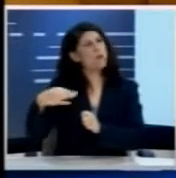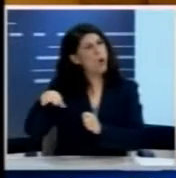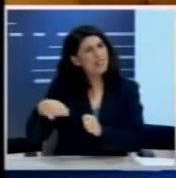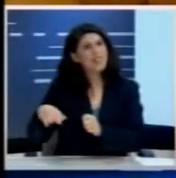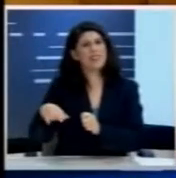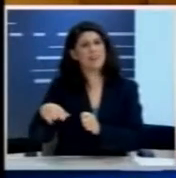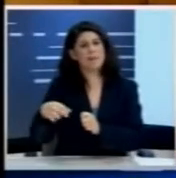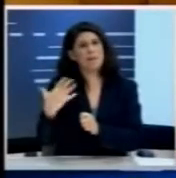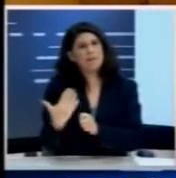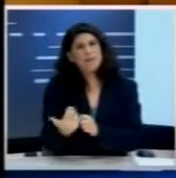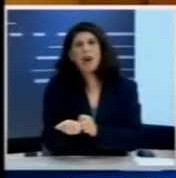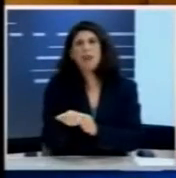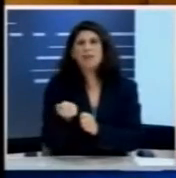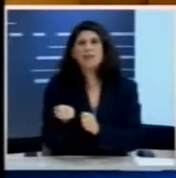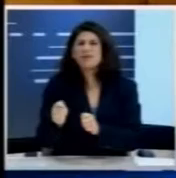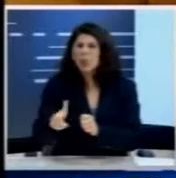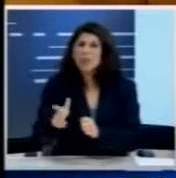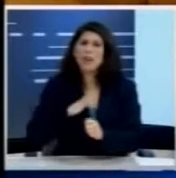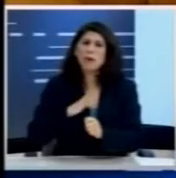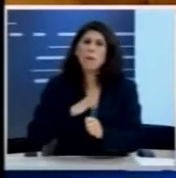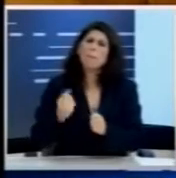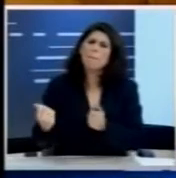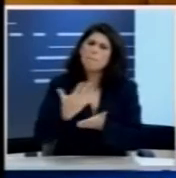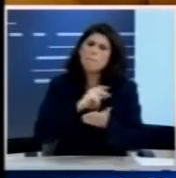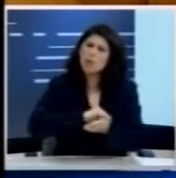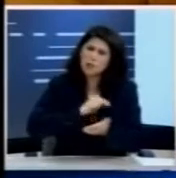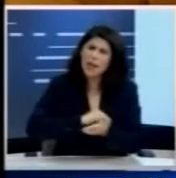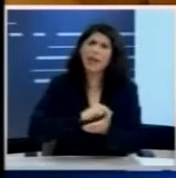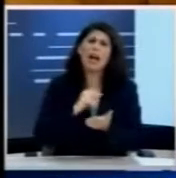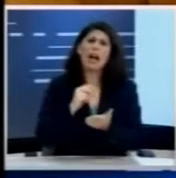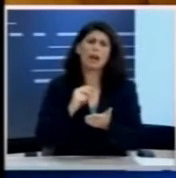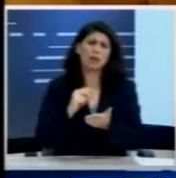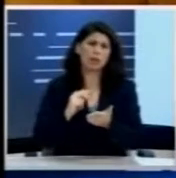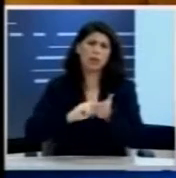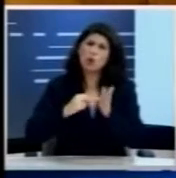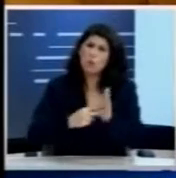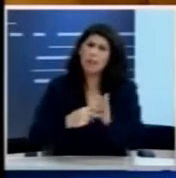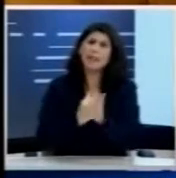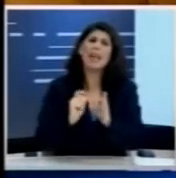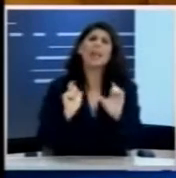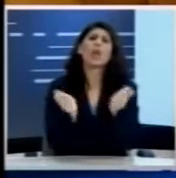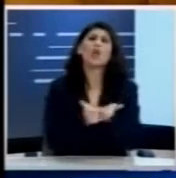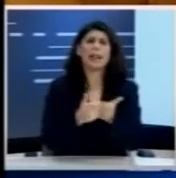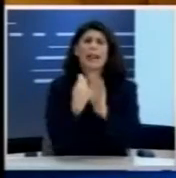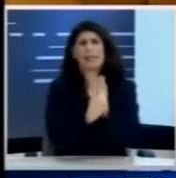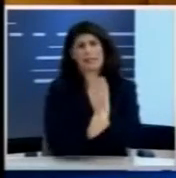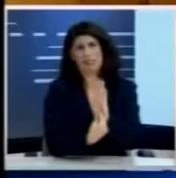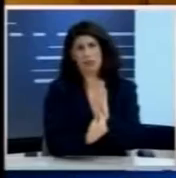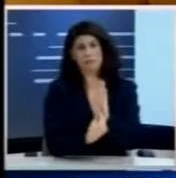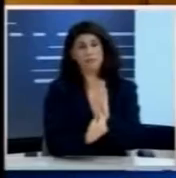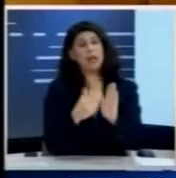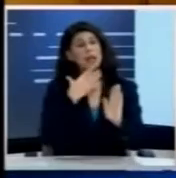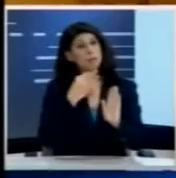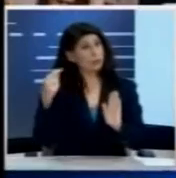με εισοδηματικά, περιουσιακά κριτήρια και οικογενειακά κριτήρια. Έτσι λοιπόν